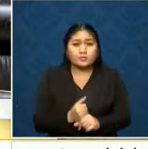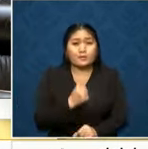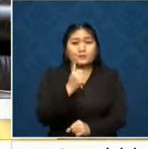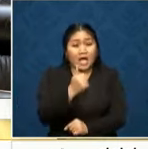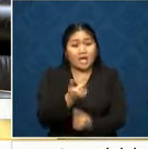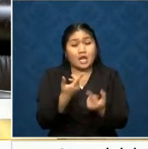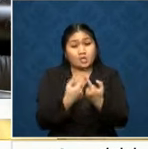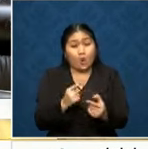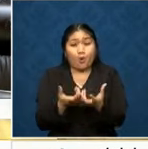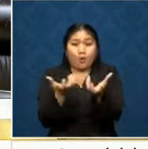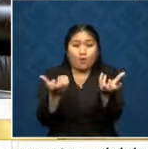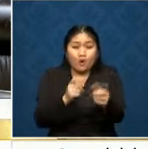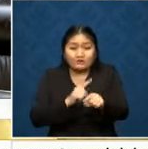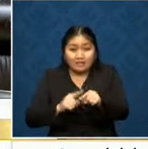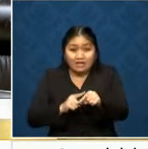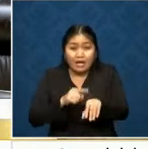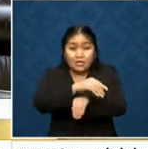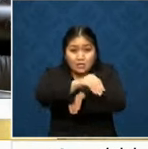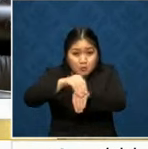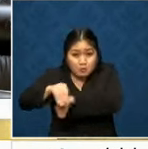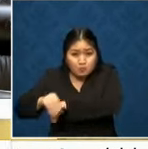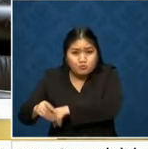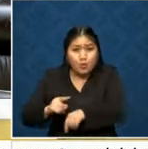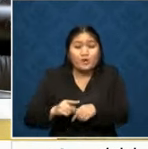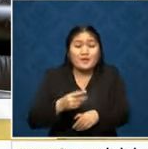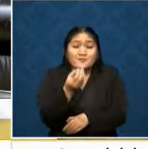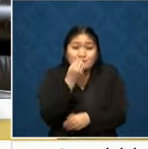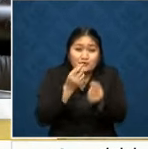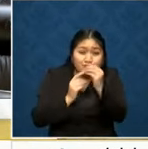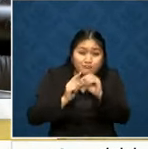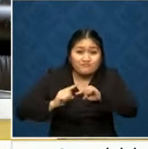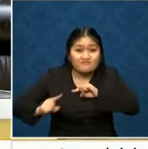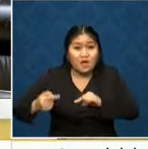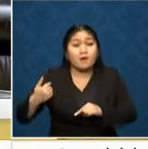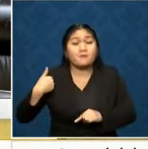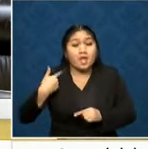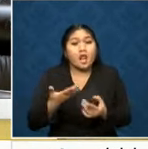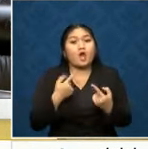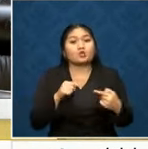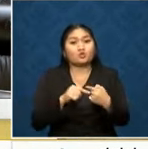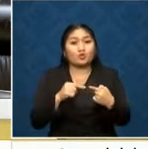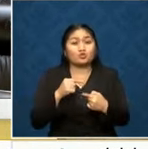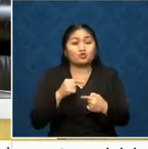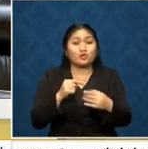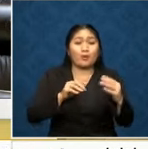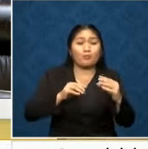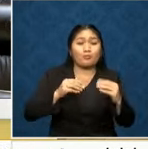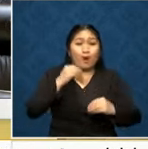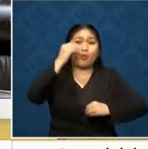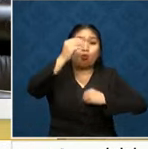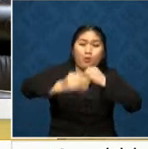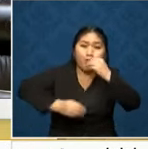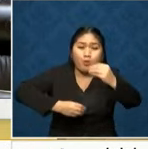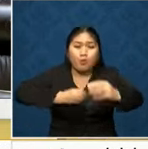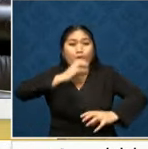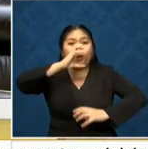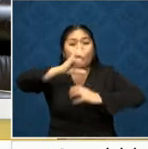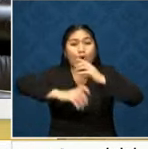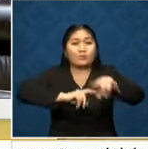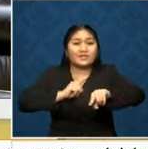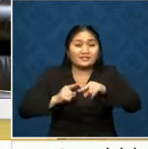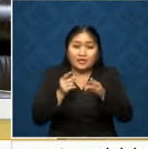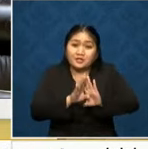ถึงการใช้วัตถุดิบต่างๆในพื้นที่ที่จะมีการบริโภคอย่างมหาศาลและรวมถึงสวนสนุกต่างๆที่จะสามารถมาเปิดในพื้น